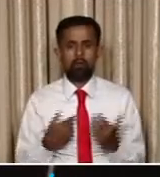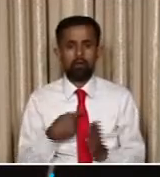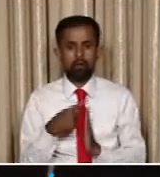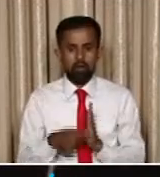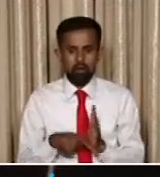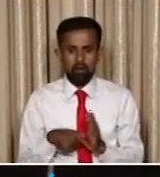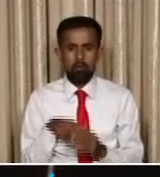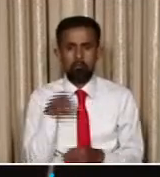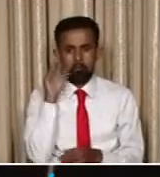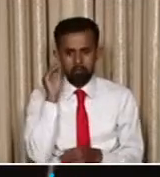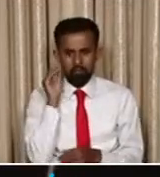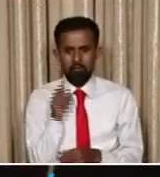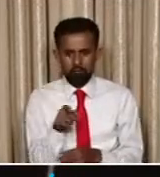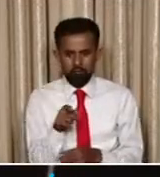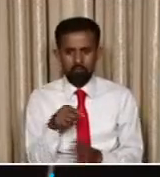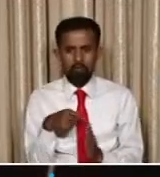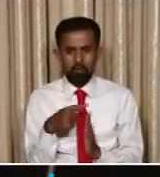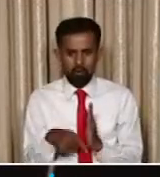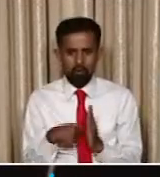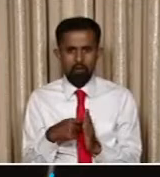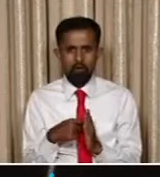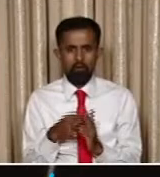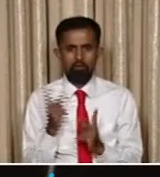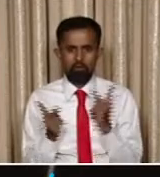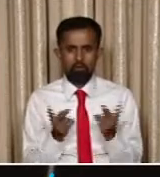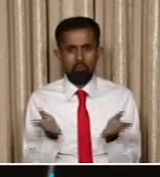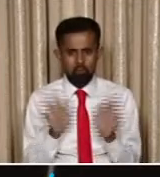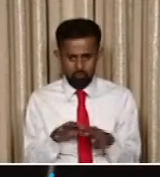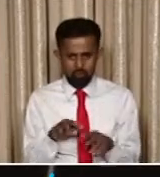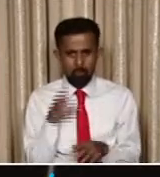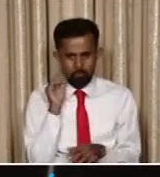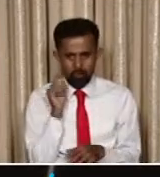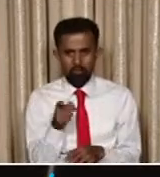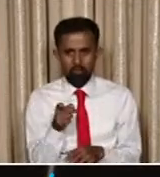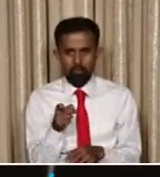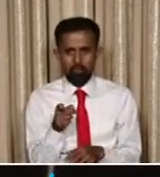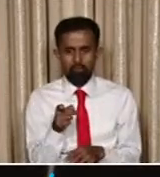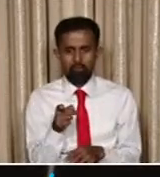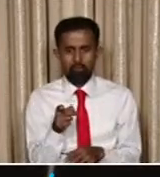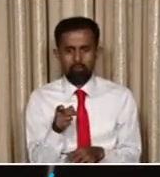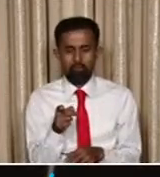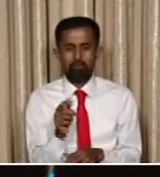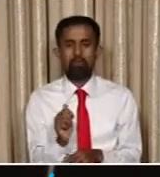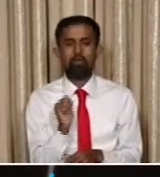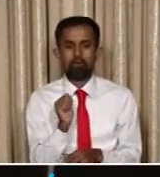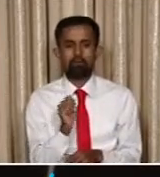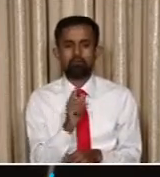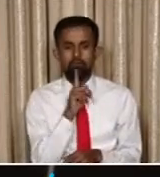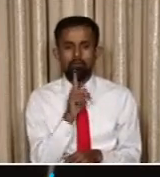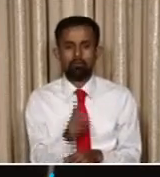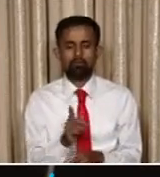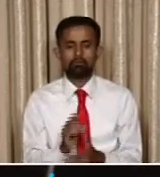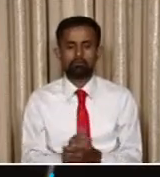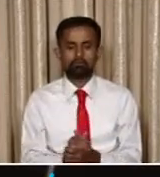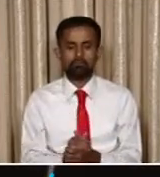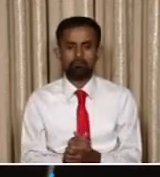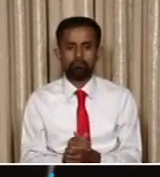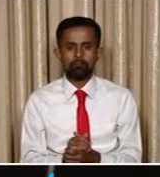මේක පිළි අරගෙන තියනවාද මේ රට සංචාරක පුරවරයක් කියලා මොකද හේතුව එහෙම කියන්න